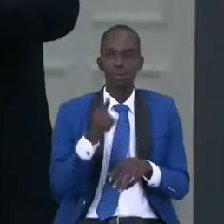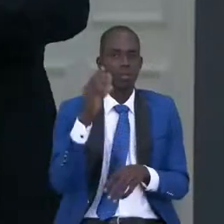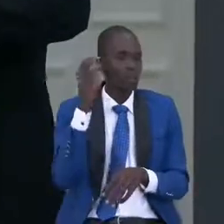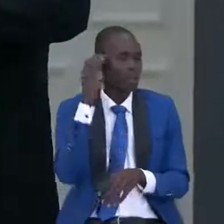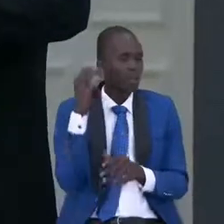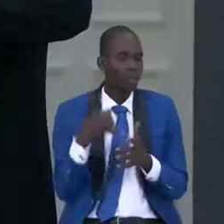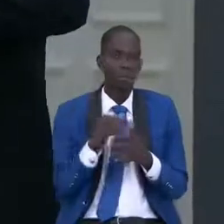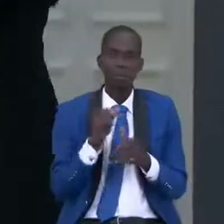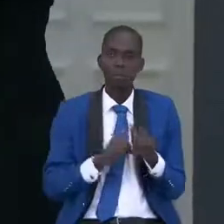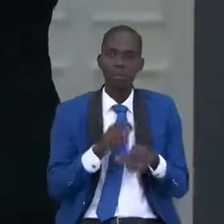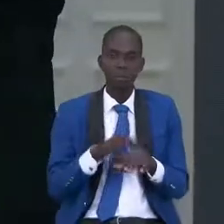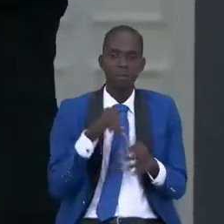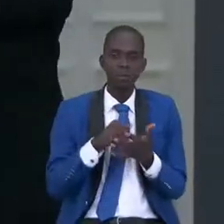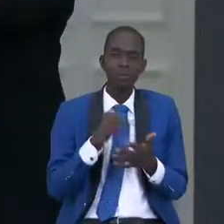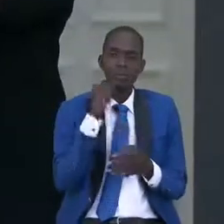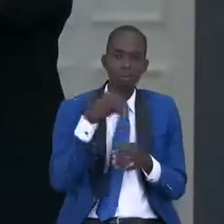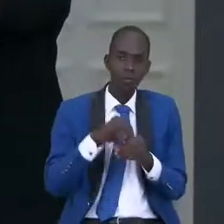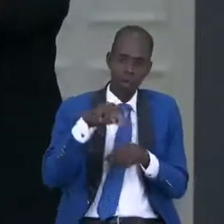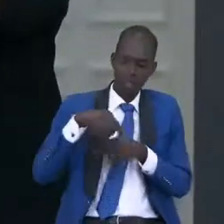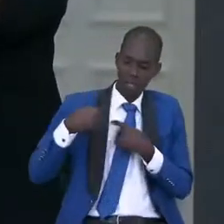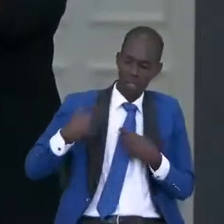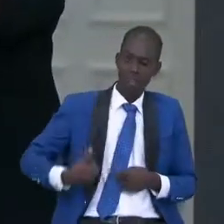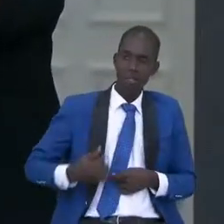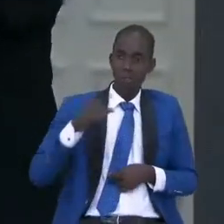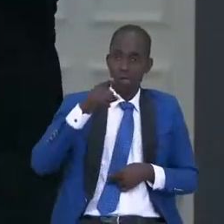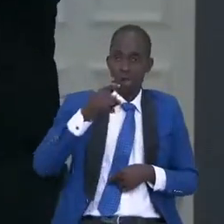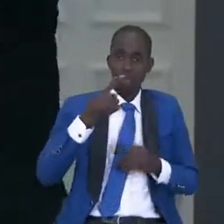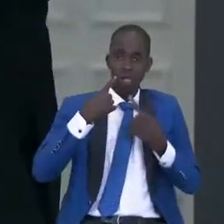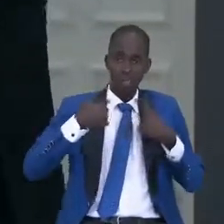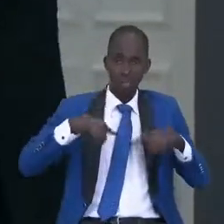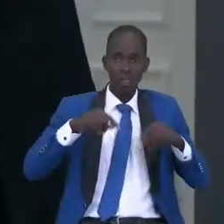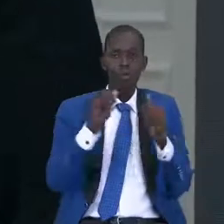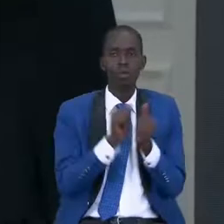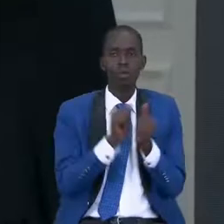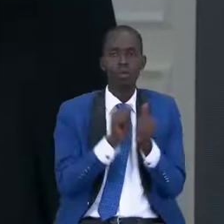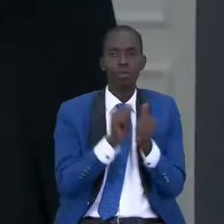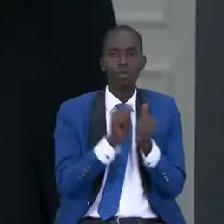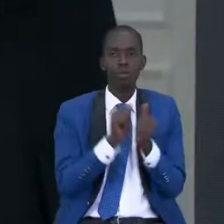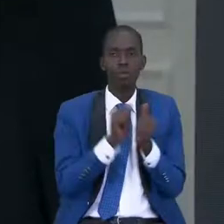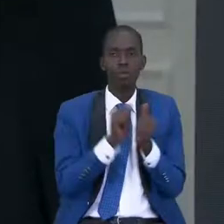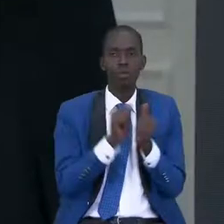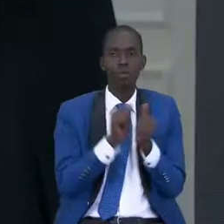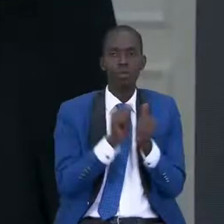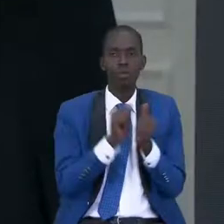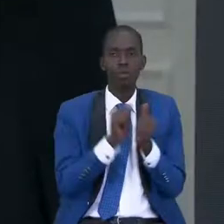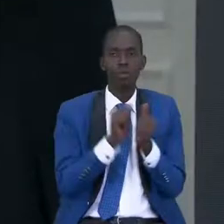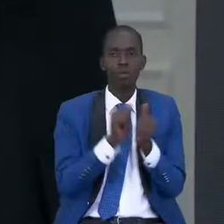Elle est dans ton cœur. Tu le déclares de ta bouche et par